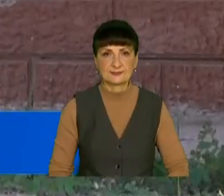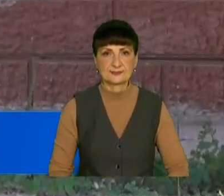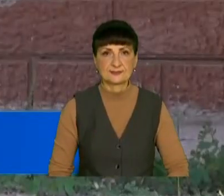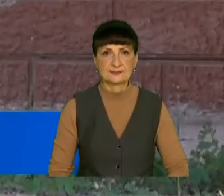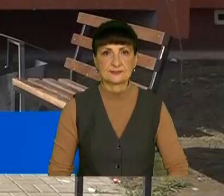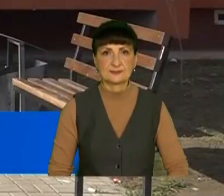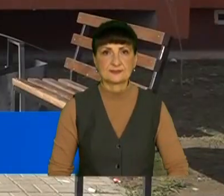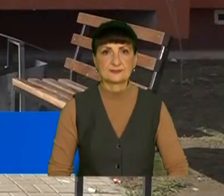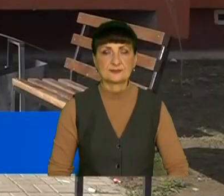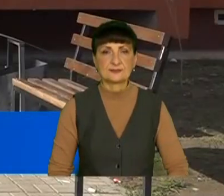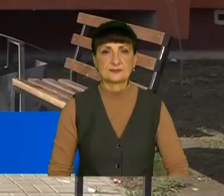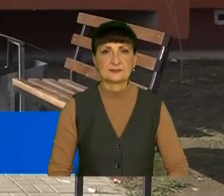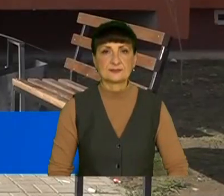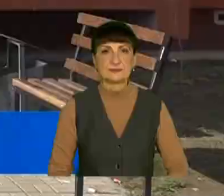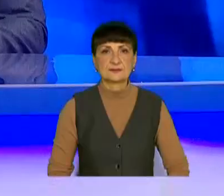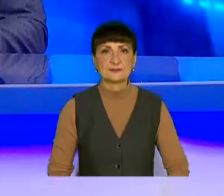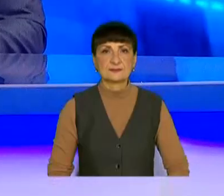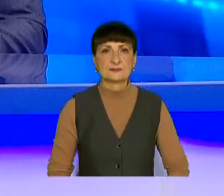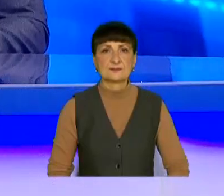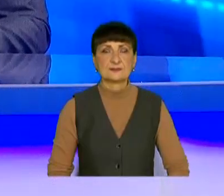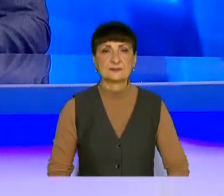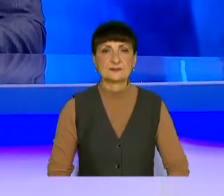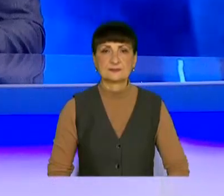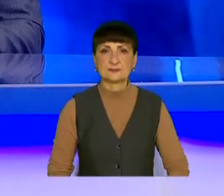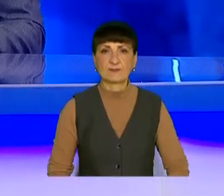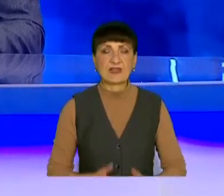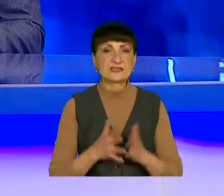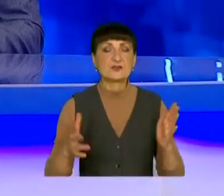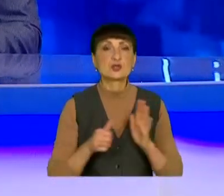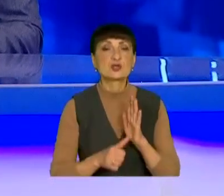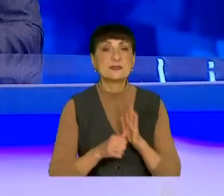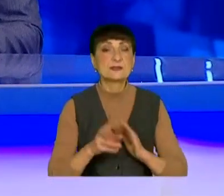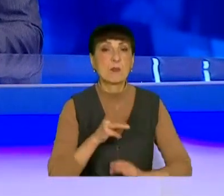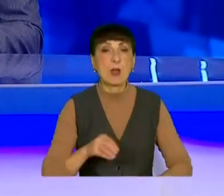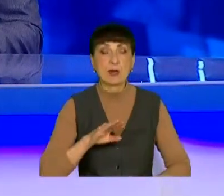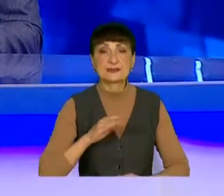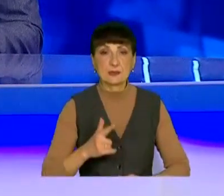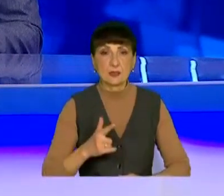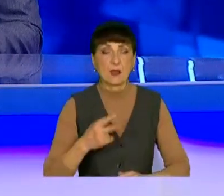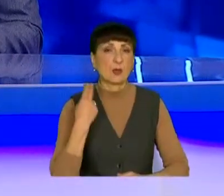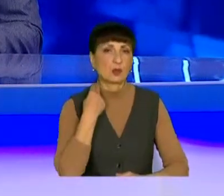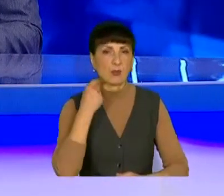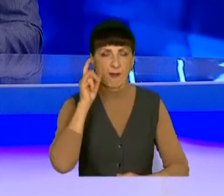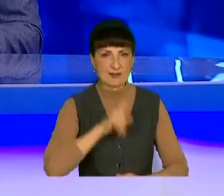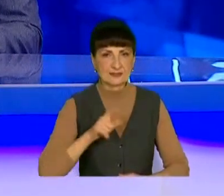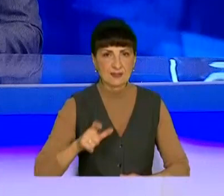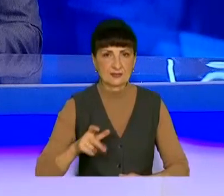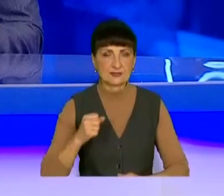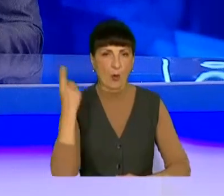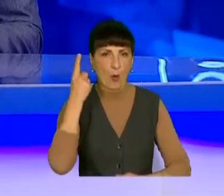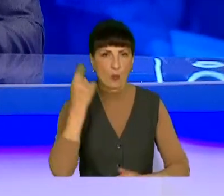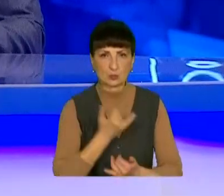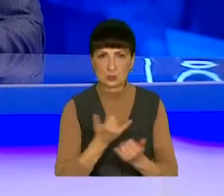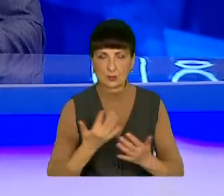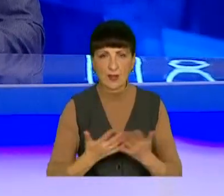Кжаркенова, Мейрам Исабеков, телеканал «Алматы». Свыше 60 миллиардов тенге задолжали казахстанцы за комуслуги.